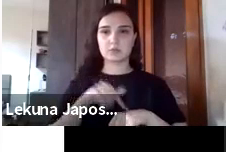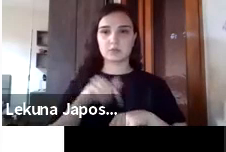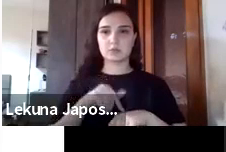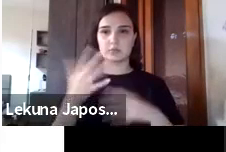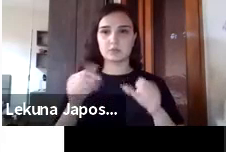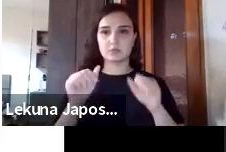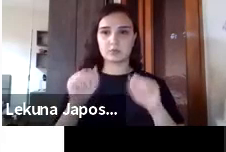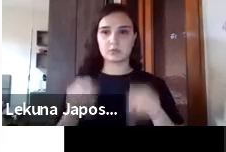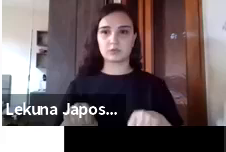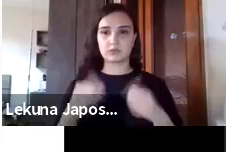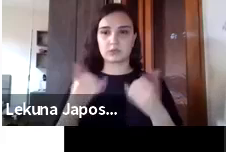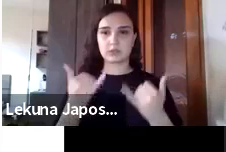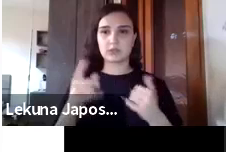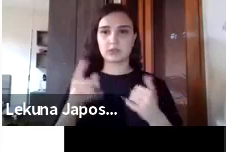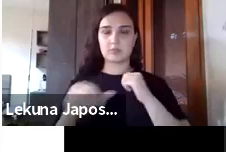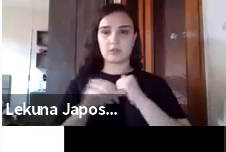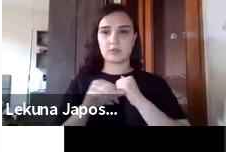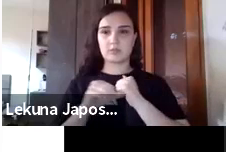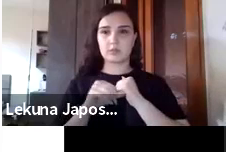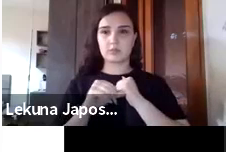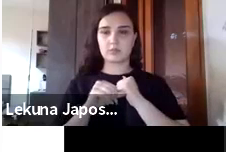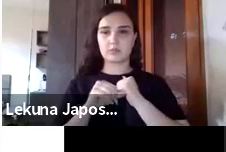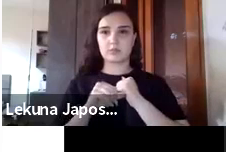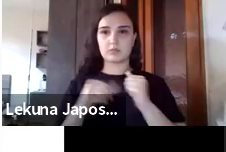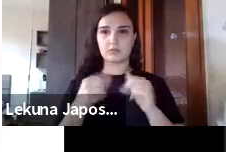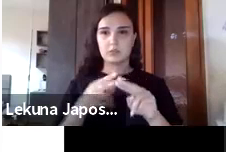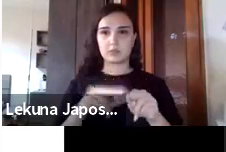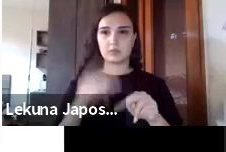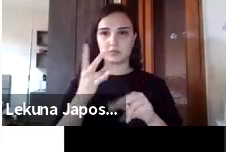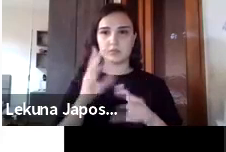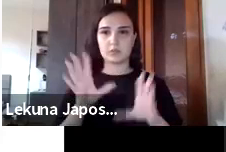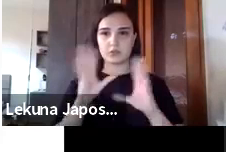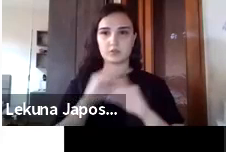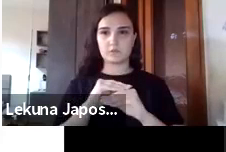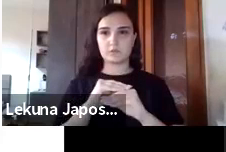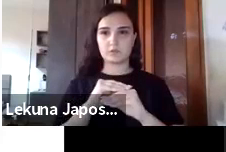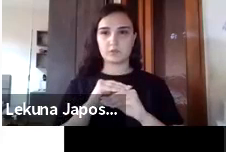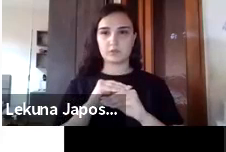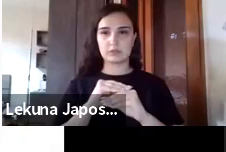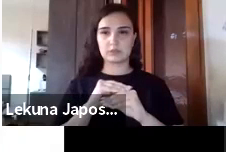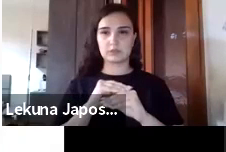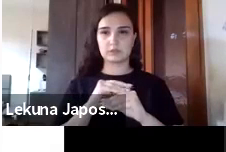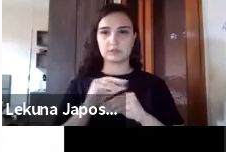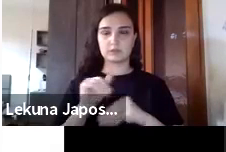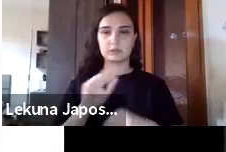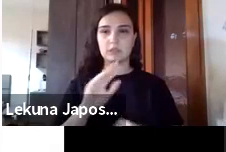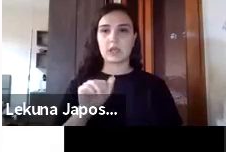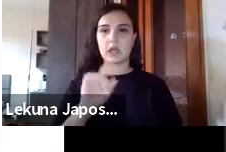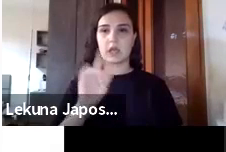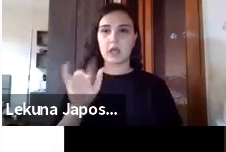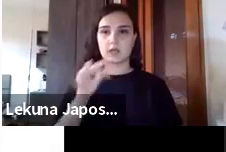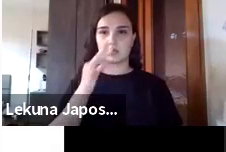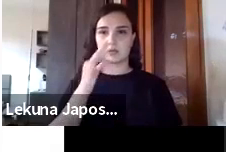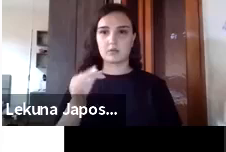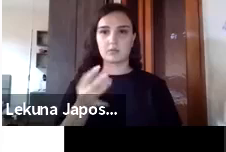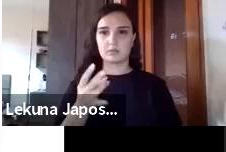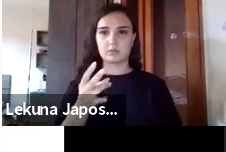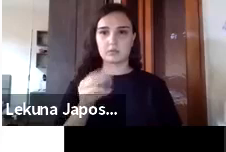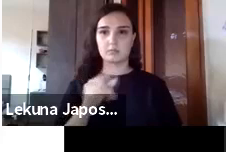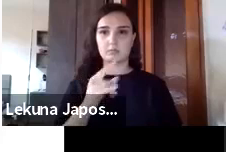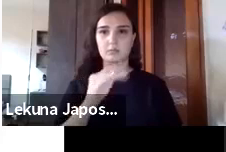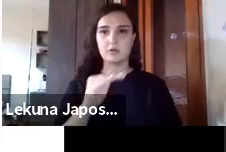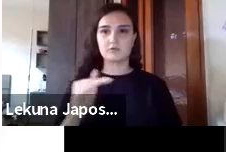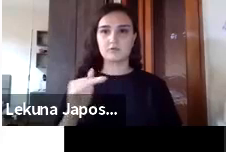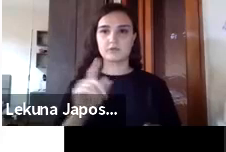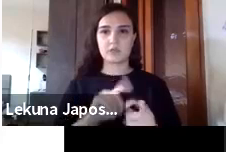შეგიძლია, იქნებ დღესაც დამეხმარო. ეს უნდა შევძლოთ. და არას თქმა, არას თქმა